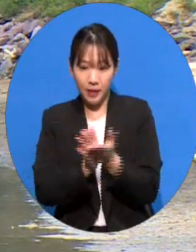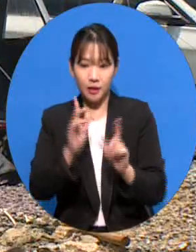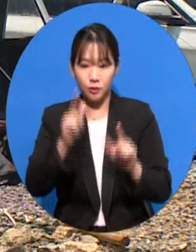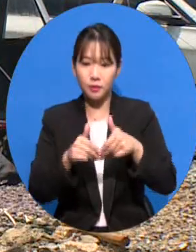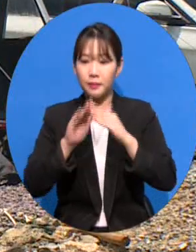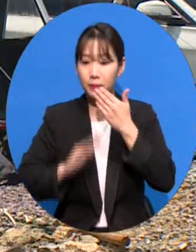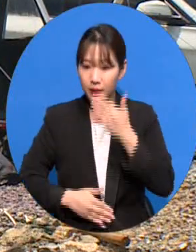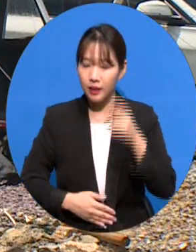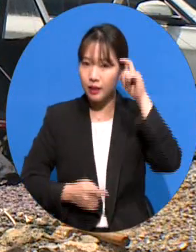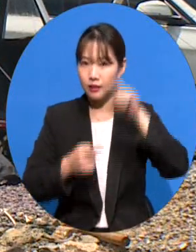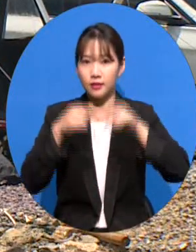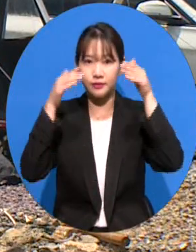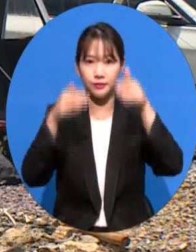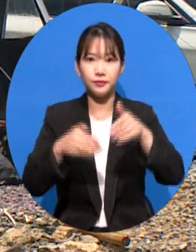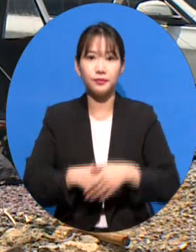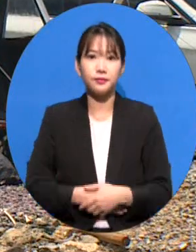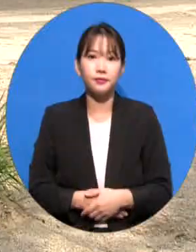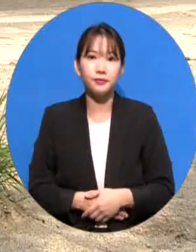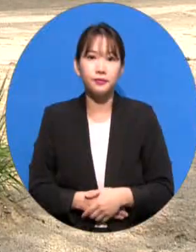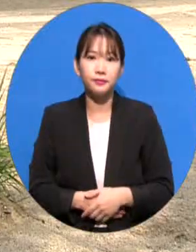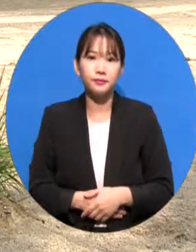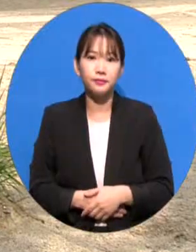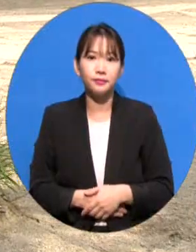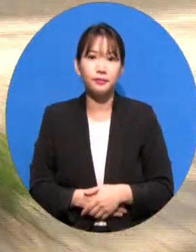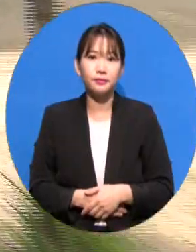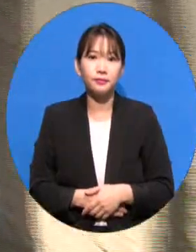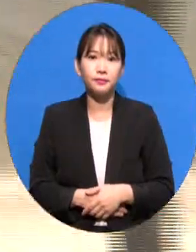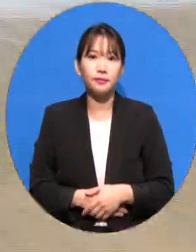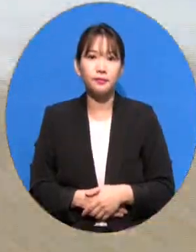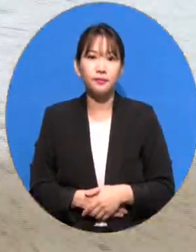모습을 갖춰갈지 관심이 모아지고 있습니다. MBC 뉴스 김윤입니다.